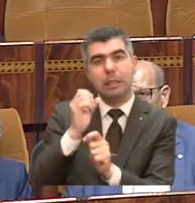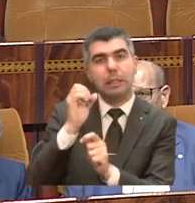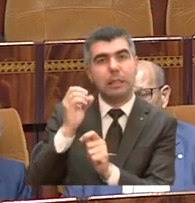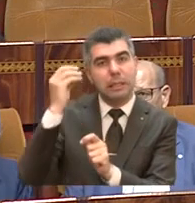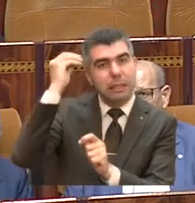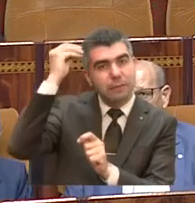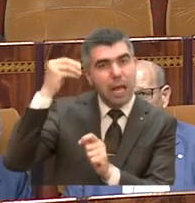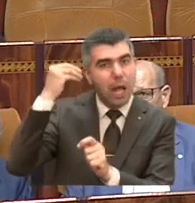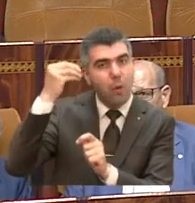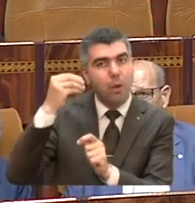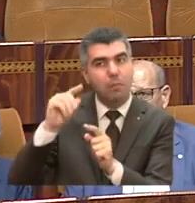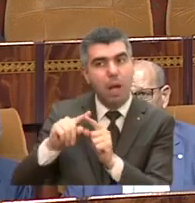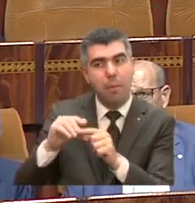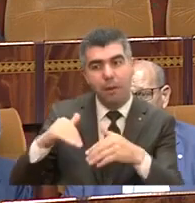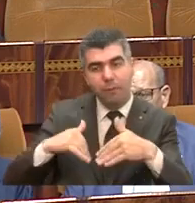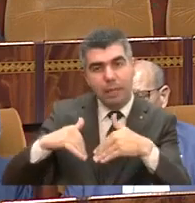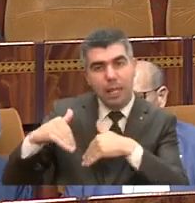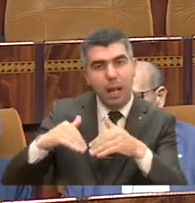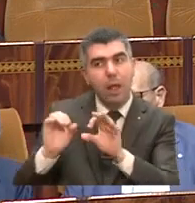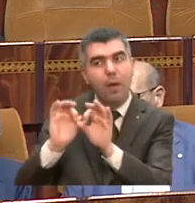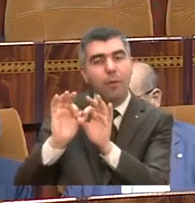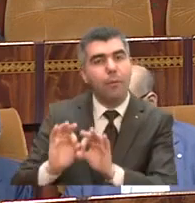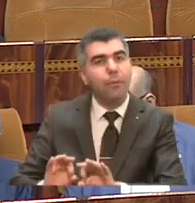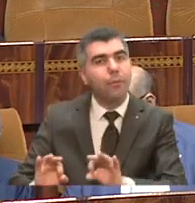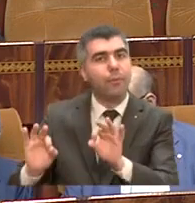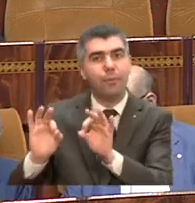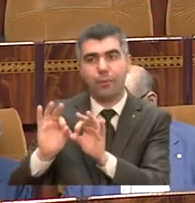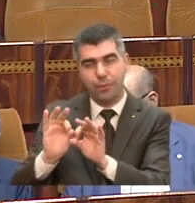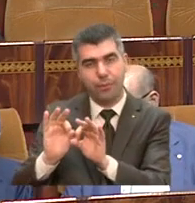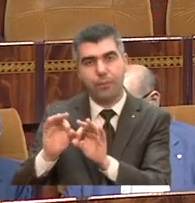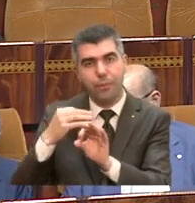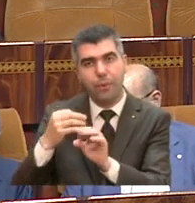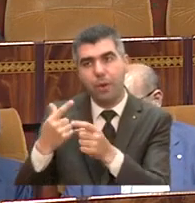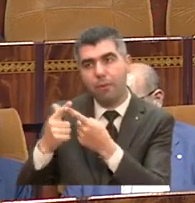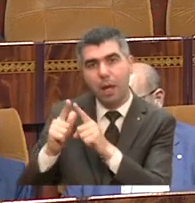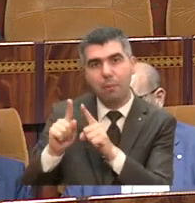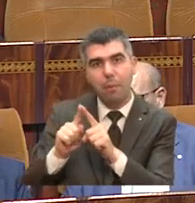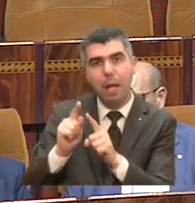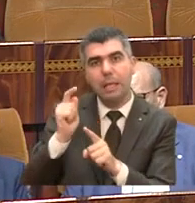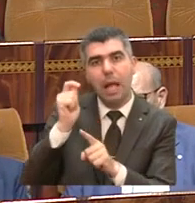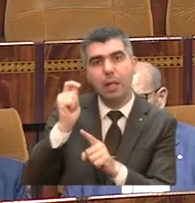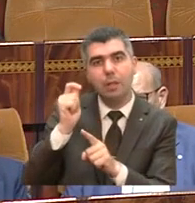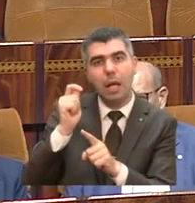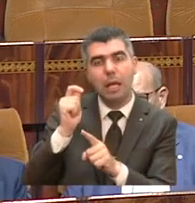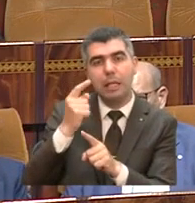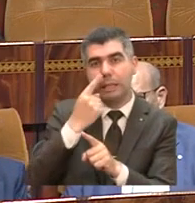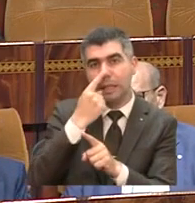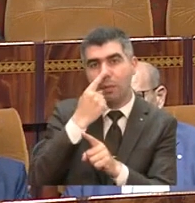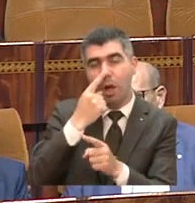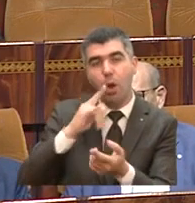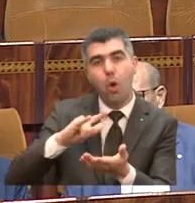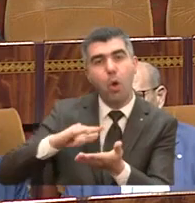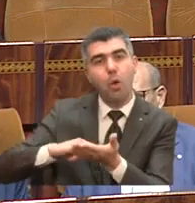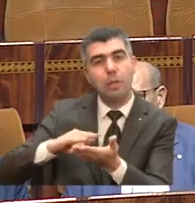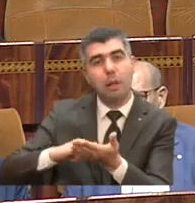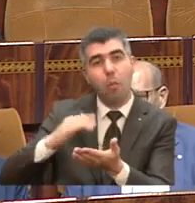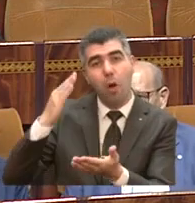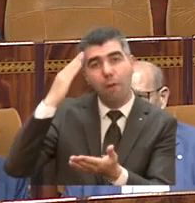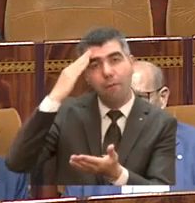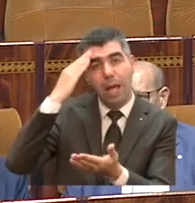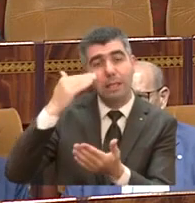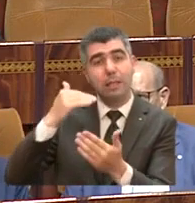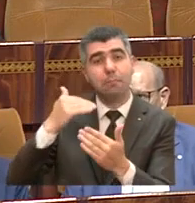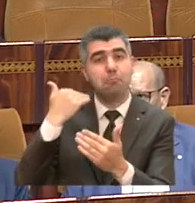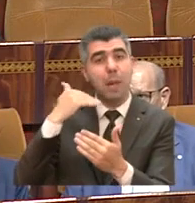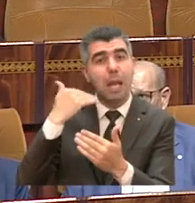تبوذة وثلاثة بن حمد، وتربط كذلك جهة طنجة تطوان الحسيمة وفاس مكناس، بالإضافة إلى الطريقتين